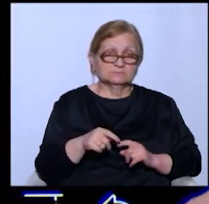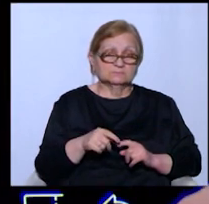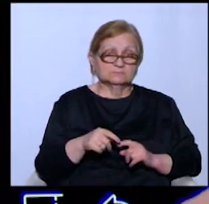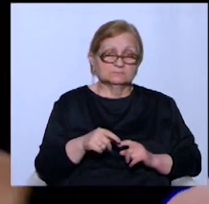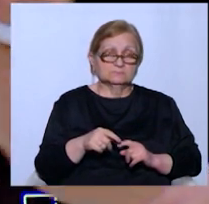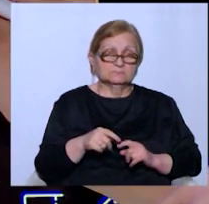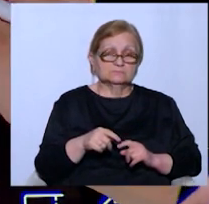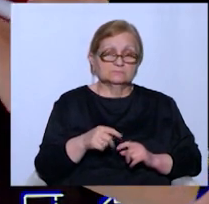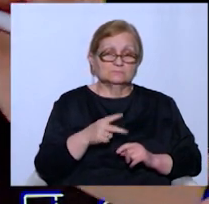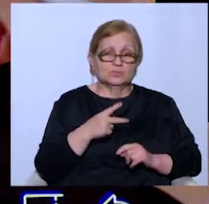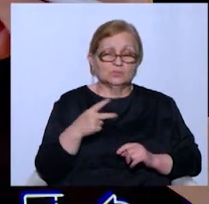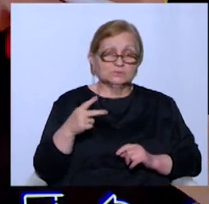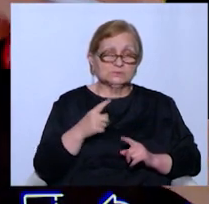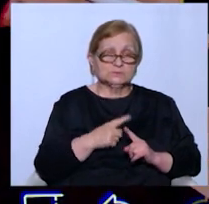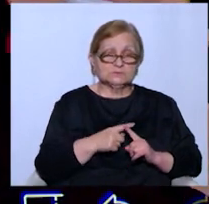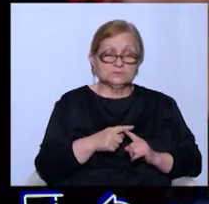მესამედი უდრის x.